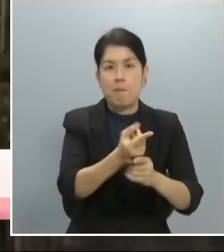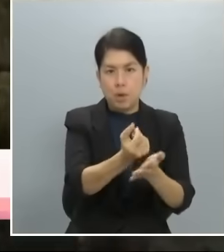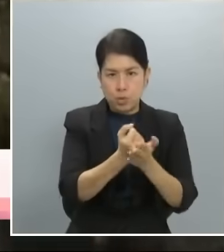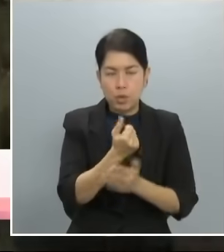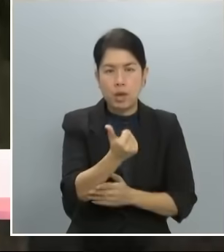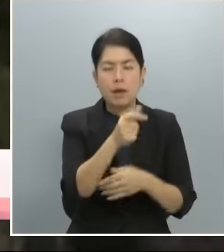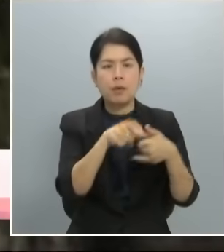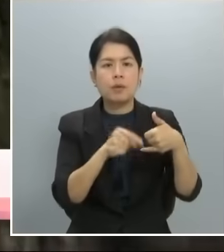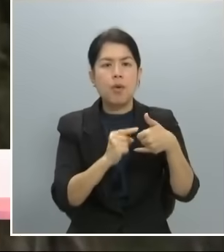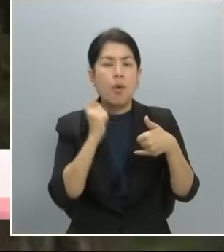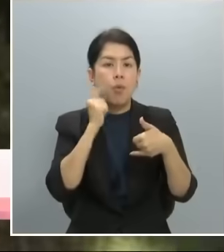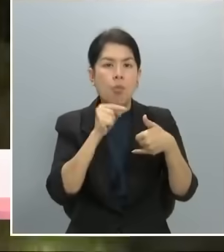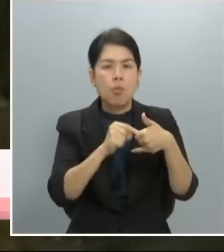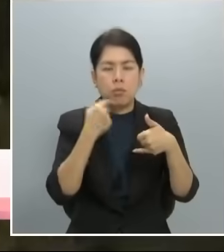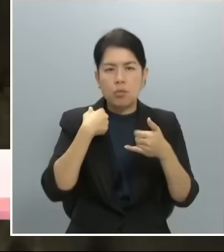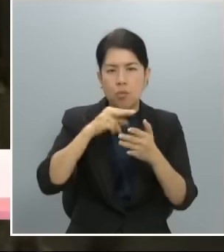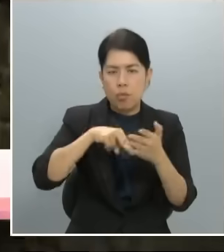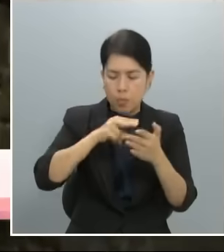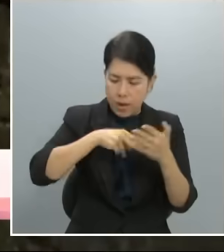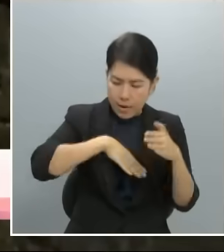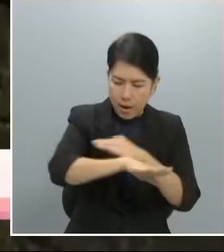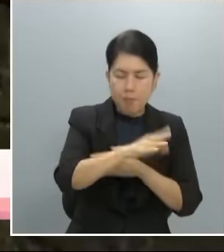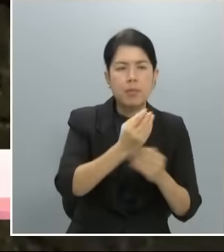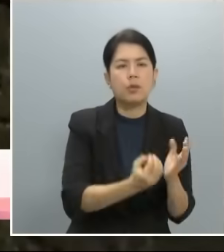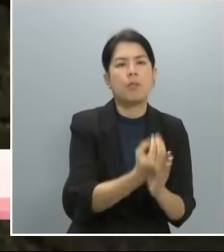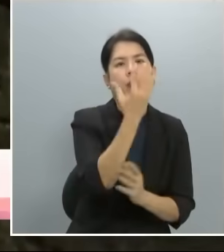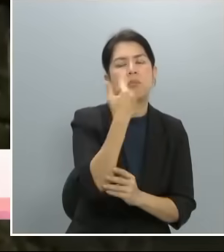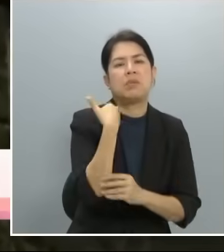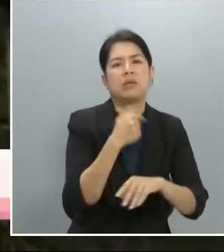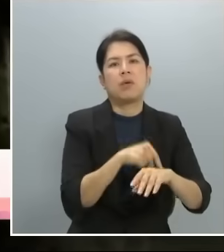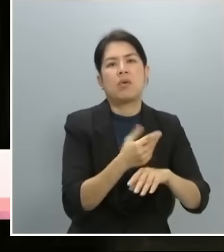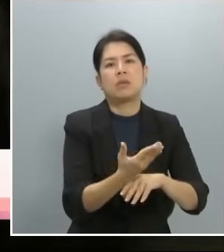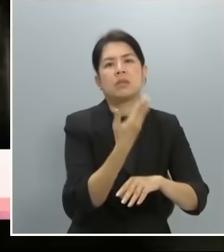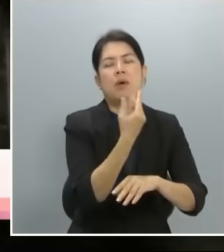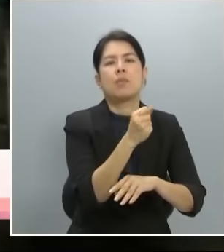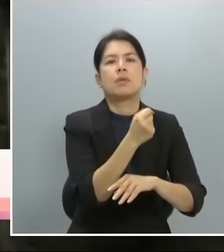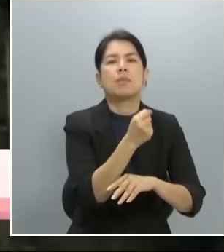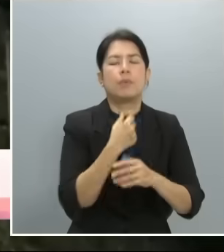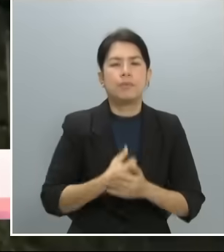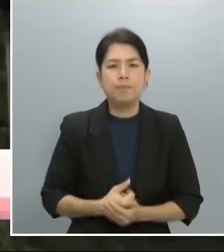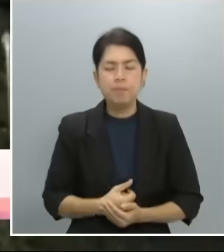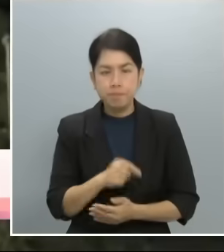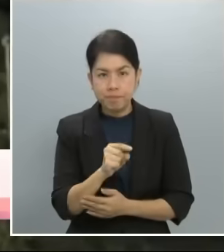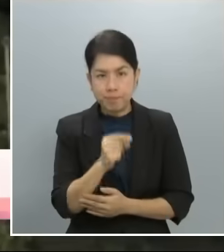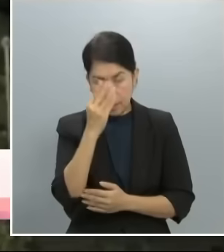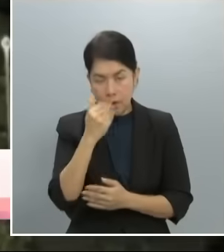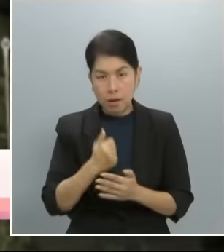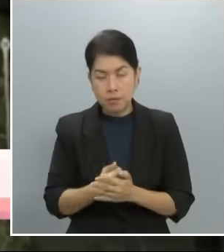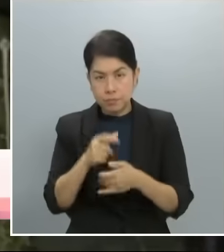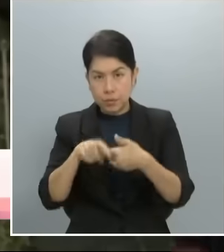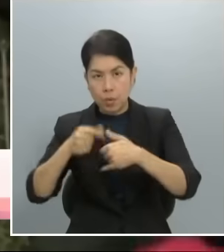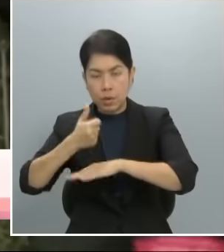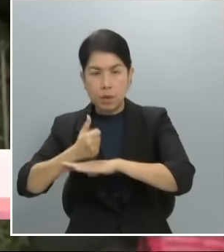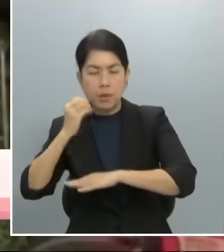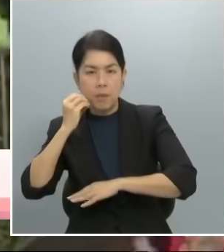เนี่ยวิ่งหนีเข้าไปในป่าละเมาะนะฮะที่หลังวัดตั้งแต่ช่วง 10โมงเช้าที่ผ่านมาของเมื่อวานนี้ครับทั้งนี้นะฮะผู้ใหญ่บ้านหมู่ 3